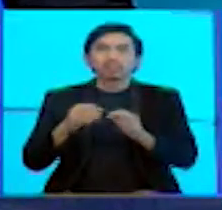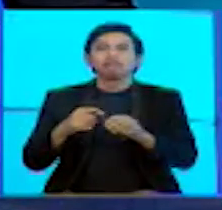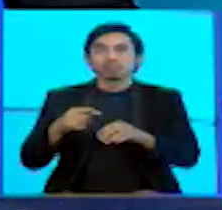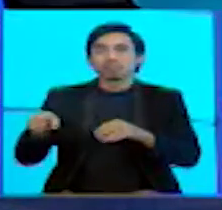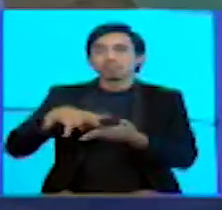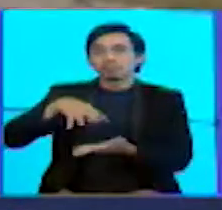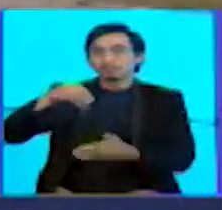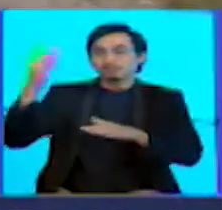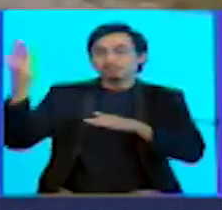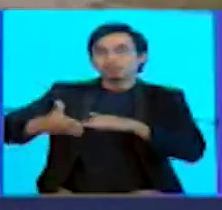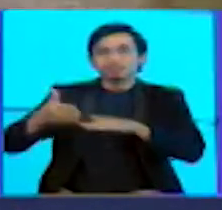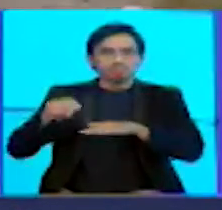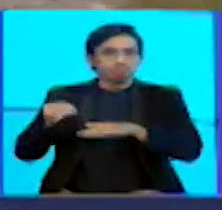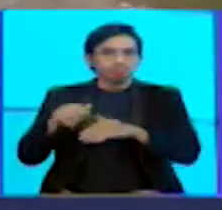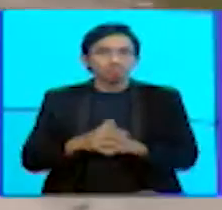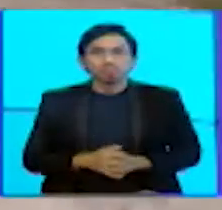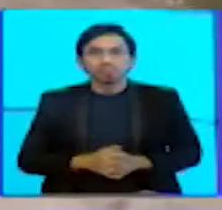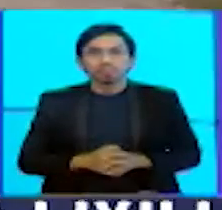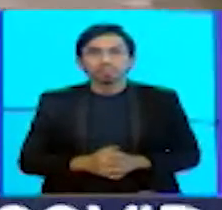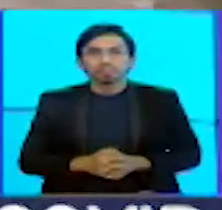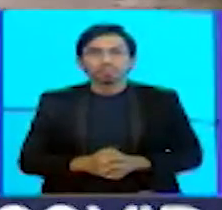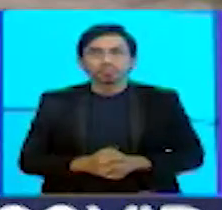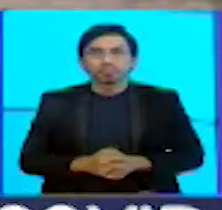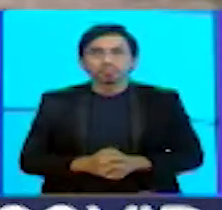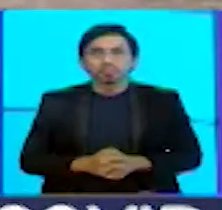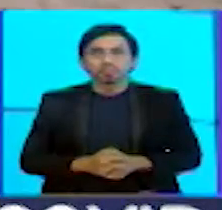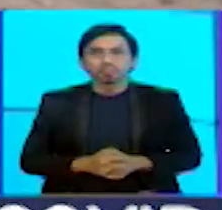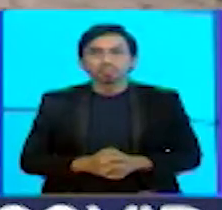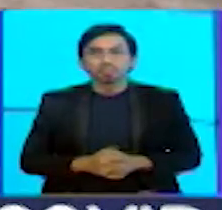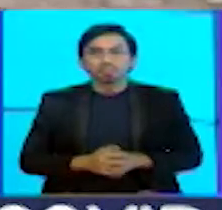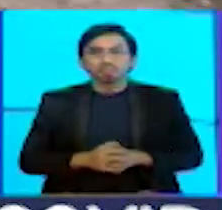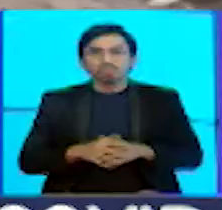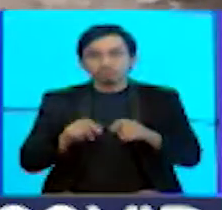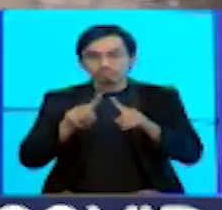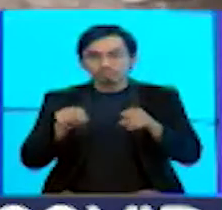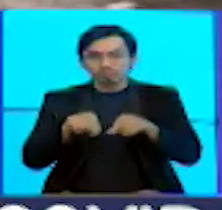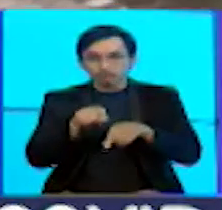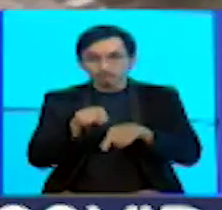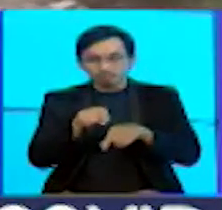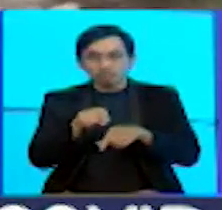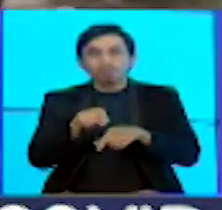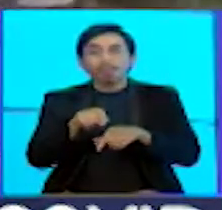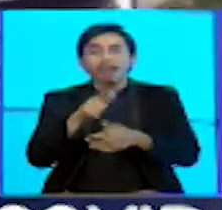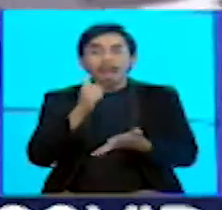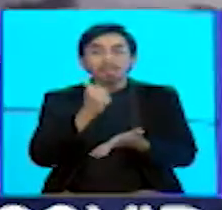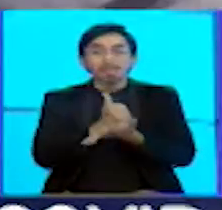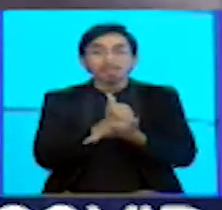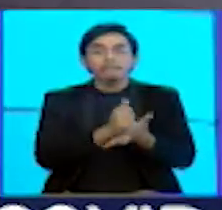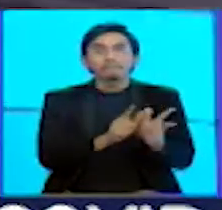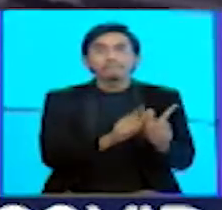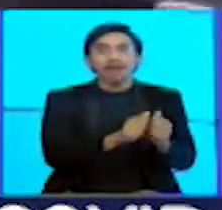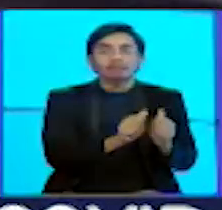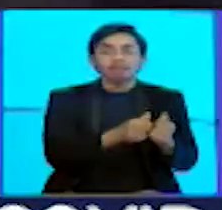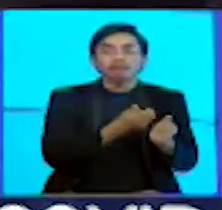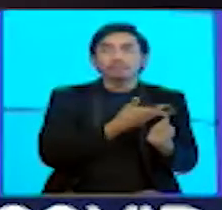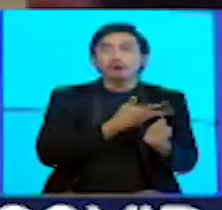Dipati sejumlah kendaraan bernomor polisi luar daerah yang masuk wilayah Fati terjaring penyekatan aparat kepolisian selain memeriksa